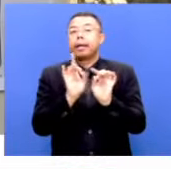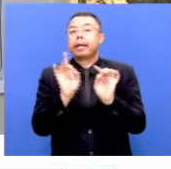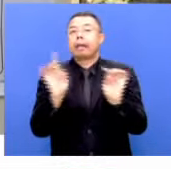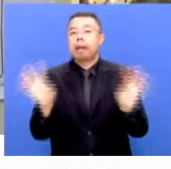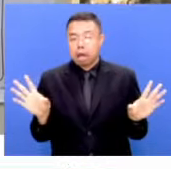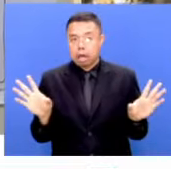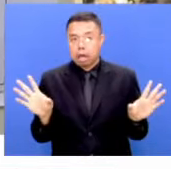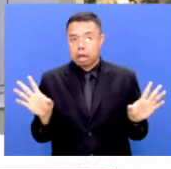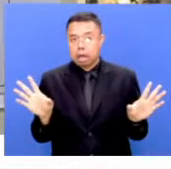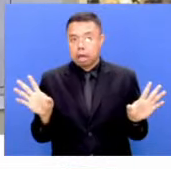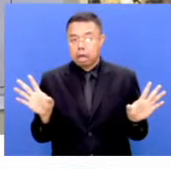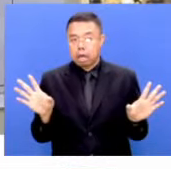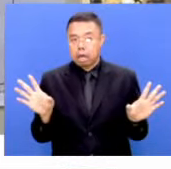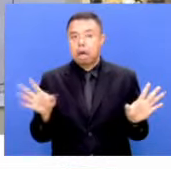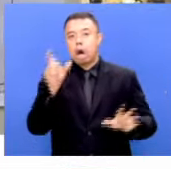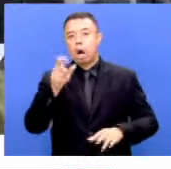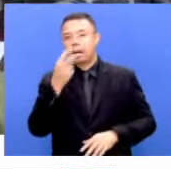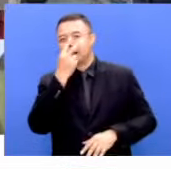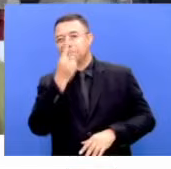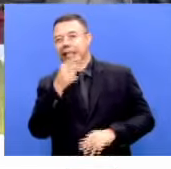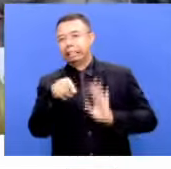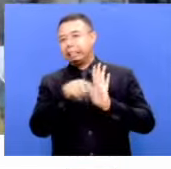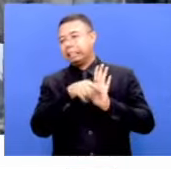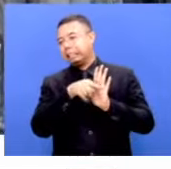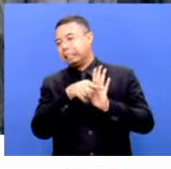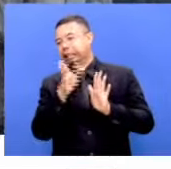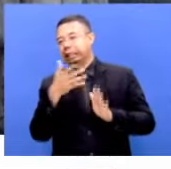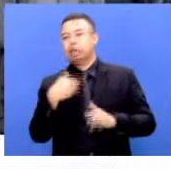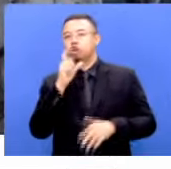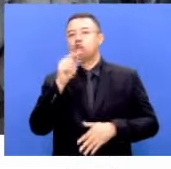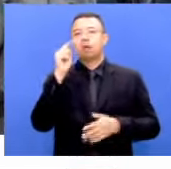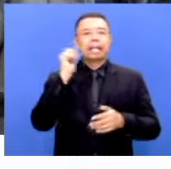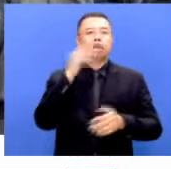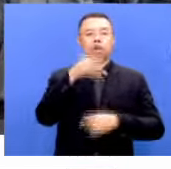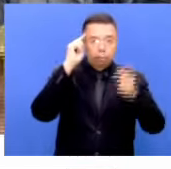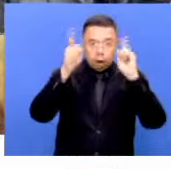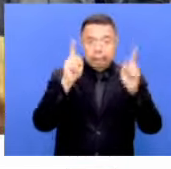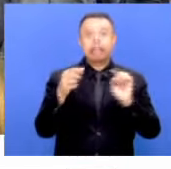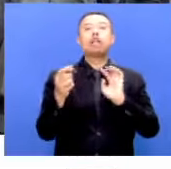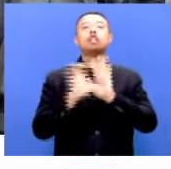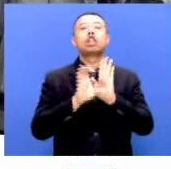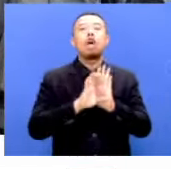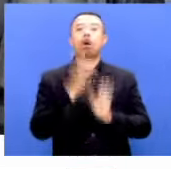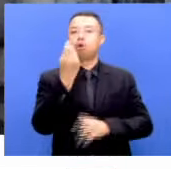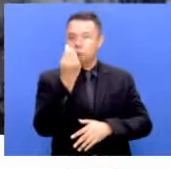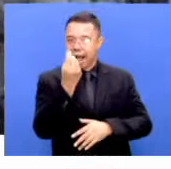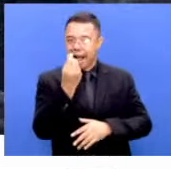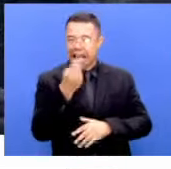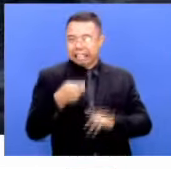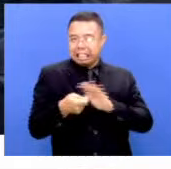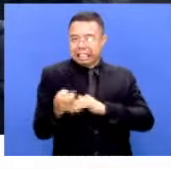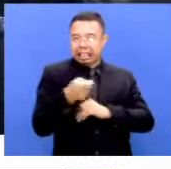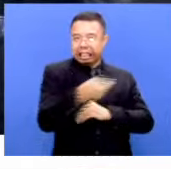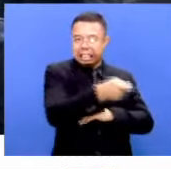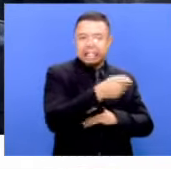eh apatisme politik tergantung levelnya nah moneyoltics ini sangat parah di level